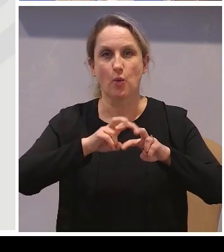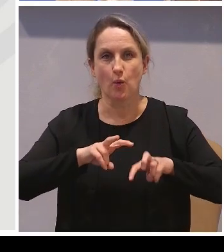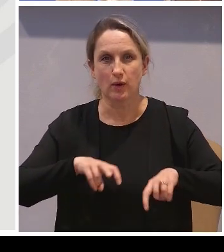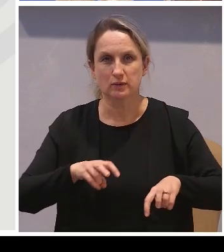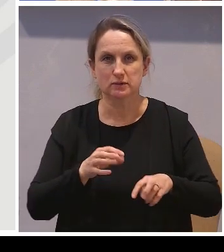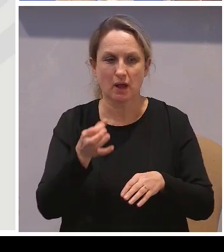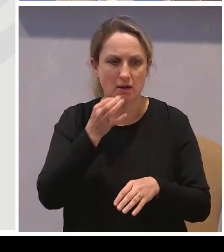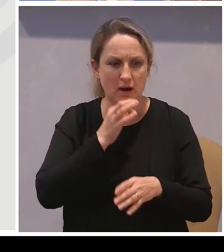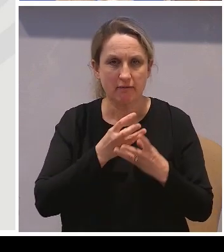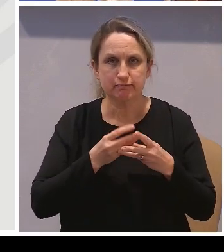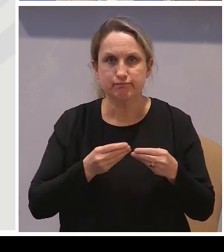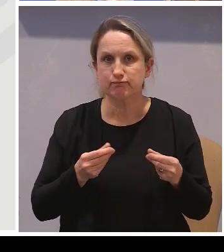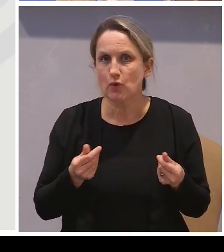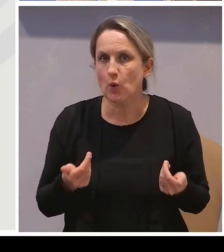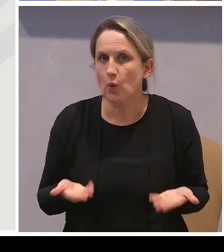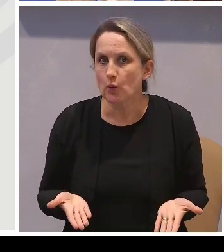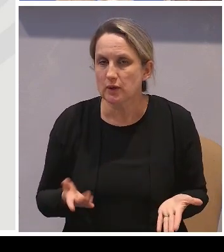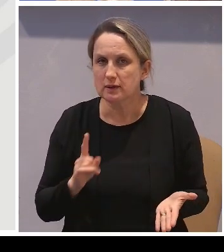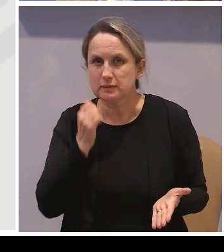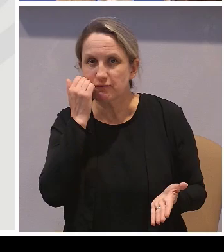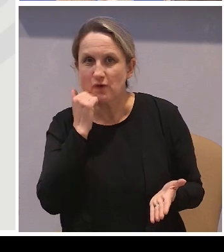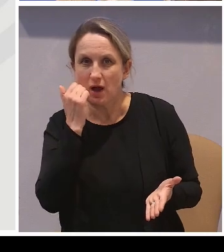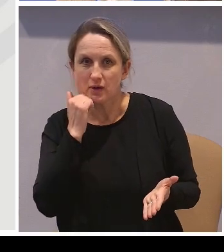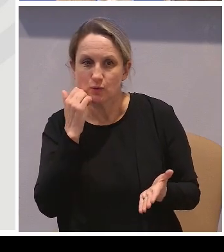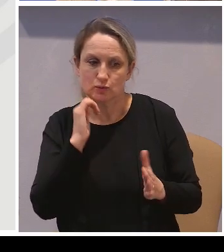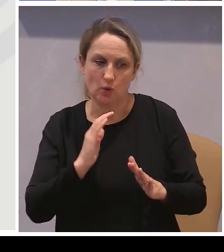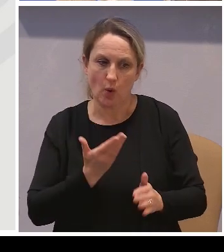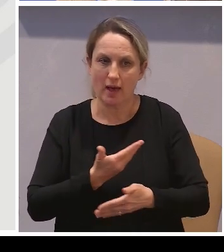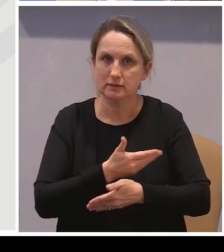need is the highest selleks, et patsiendid in this group. abi saaks.